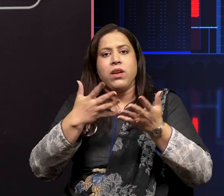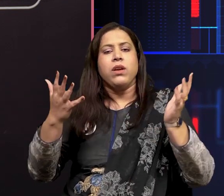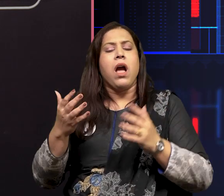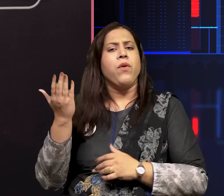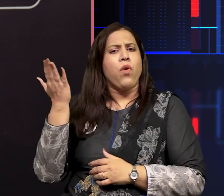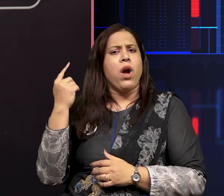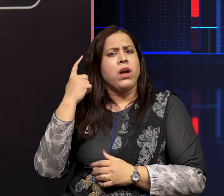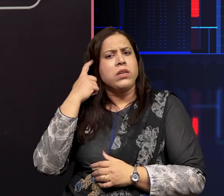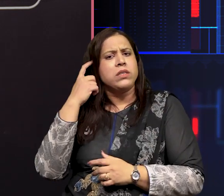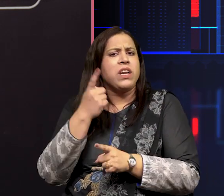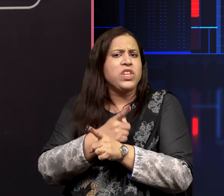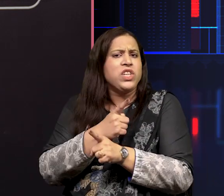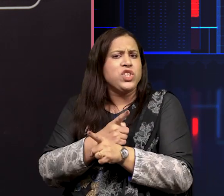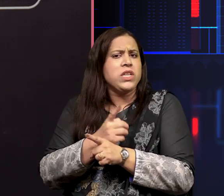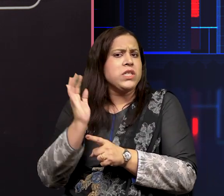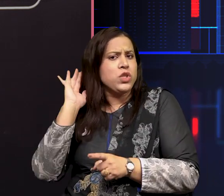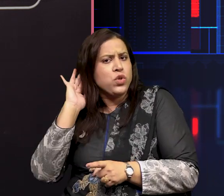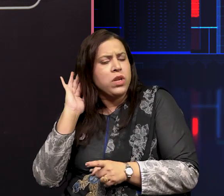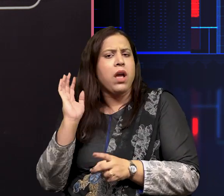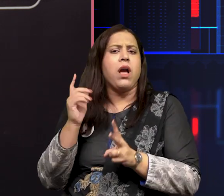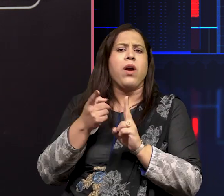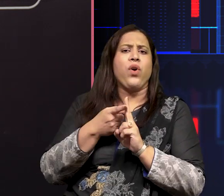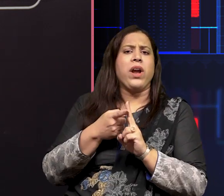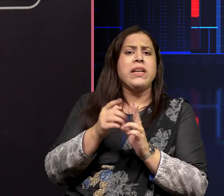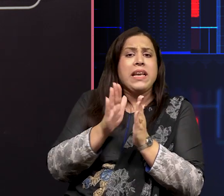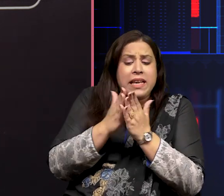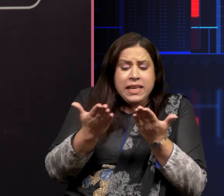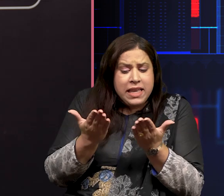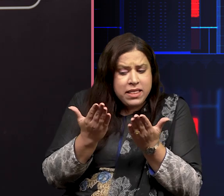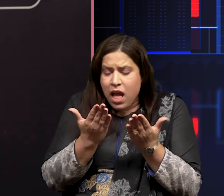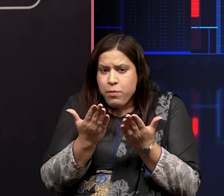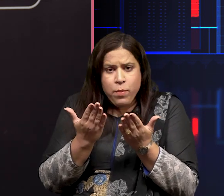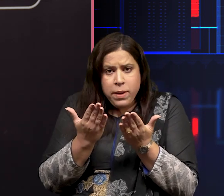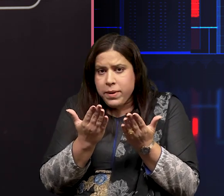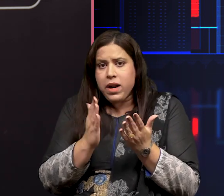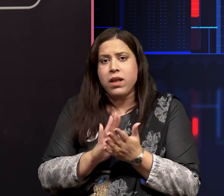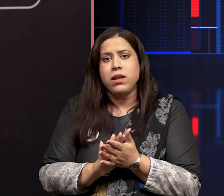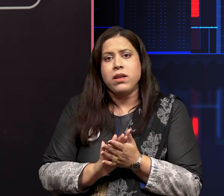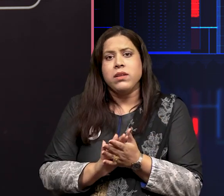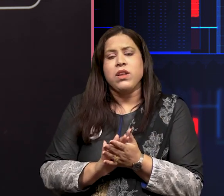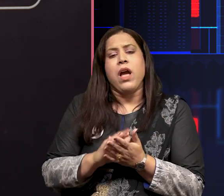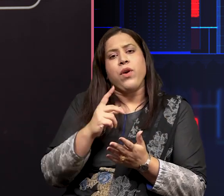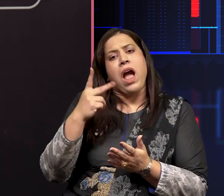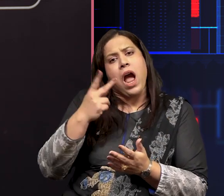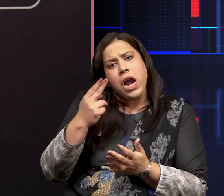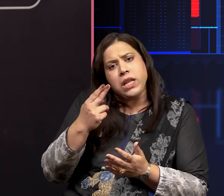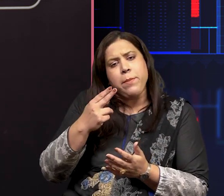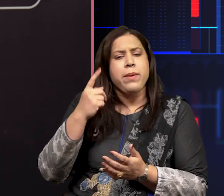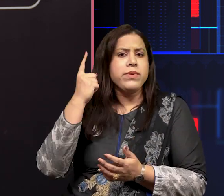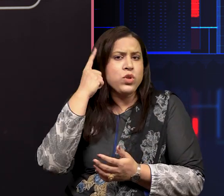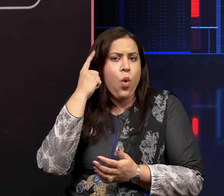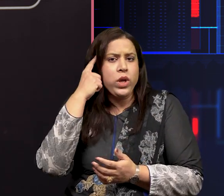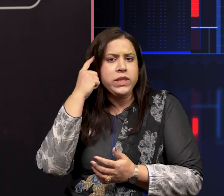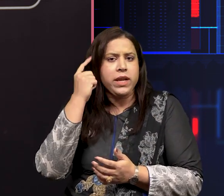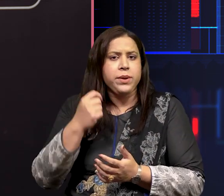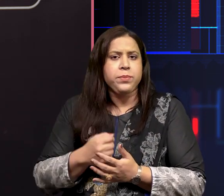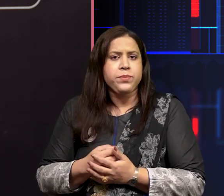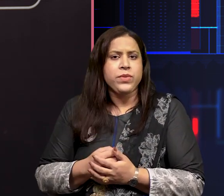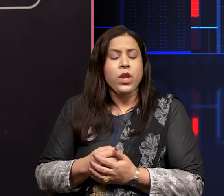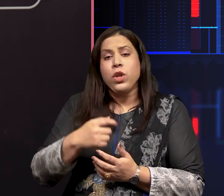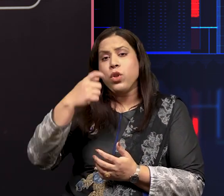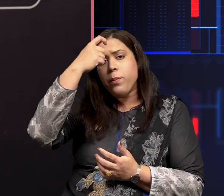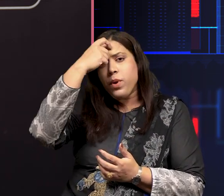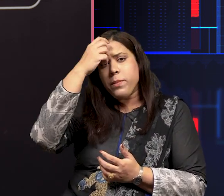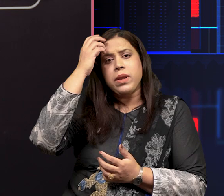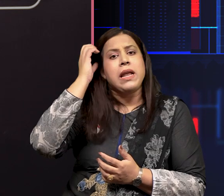तो आई थिंक जब हम पाकिस्तानी आर्ट के बारे में सोचते हैं तो प्रोबेबली पाकिस्तान में कोई